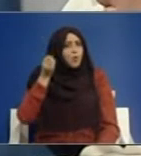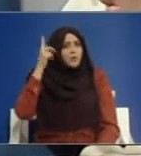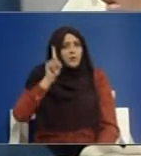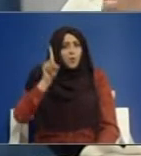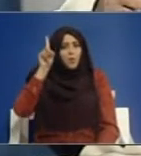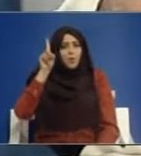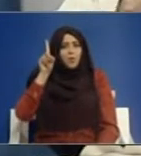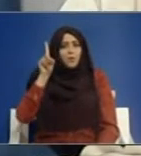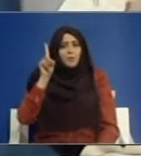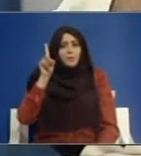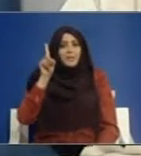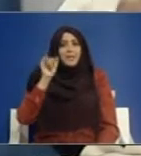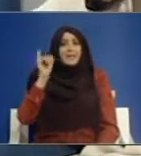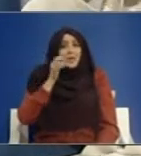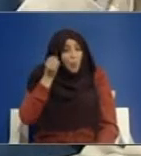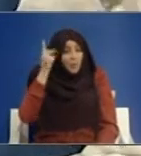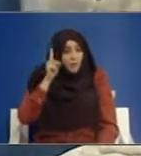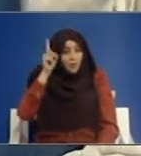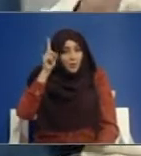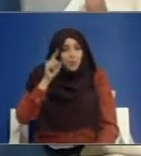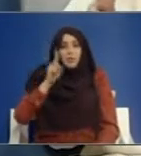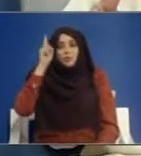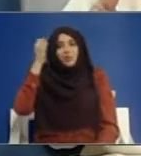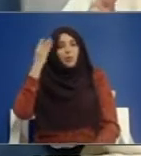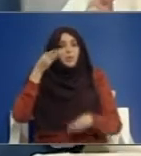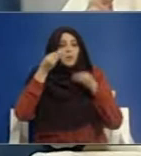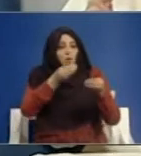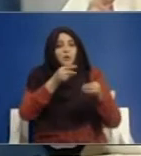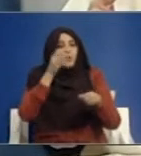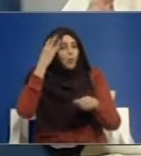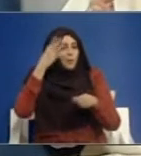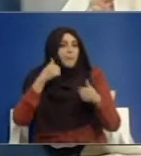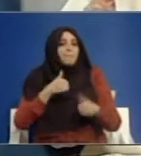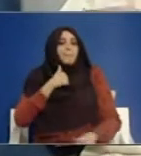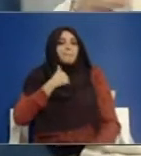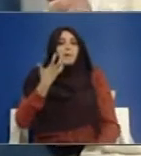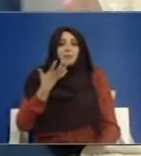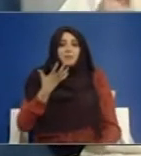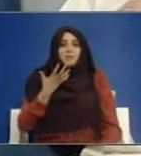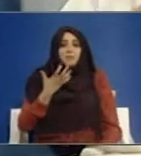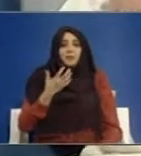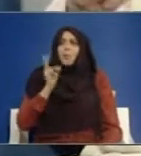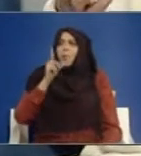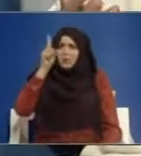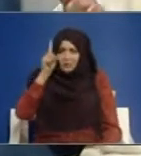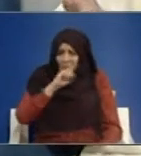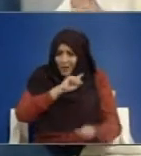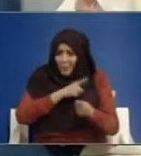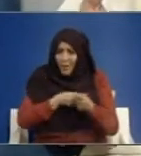لأن من نسي الله تعالى أنساه الله في نفسه. لطيف. لأن الله يملك